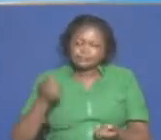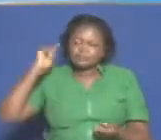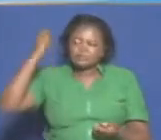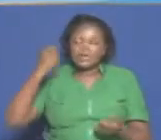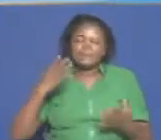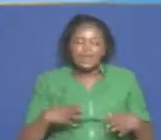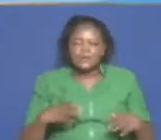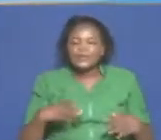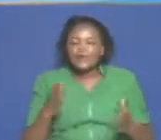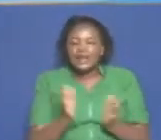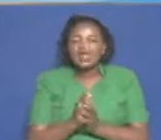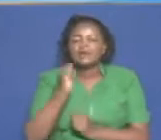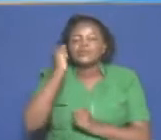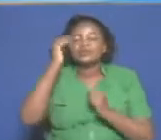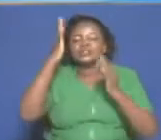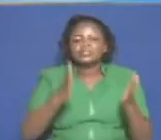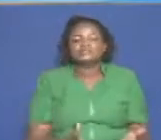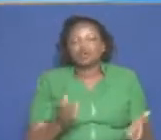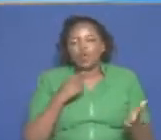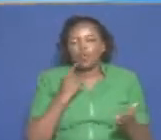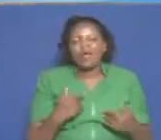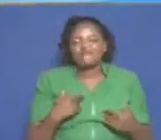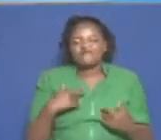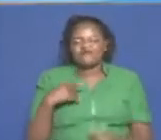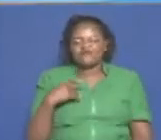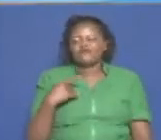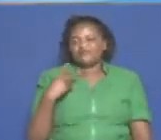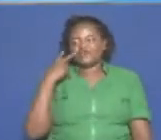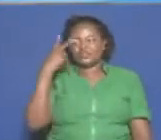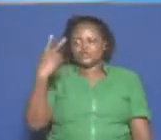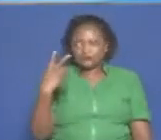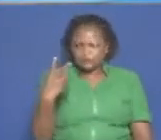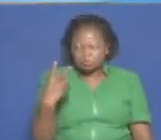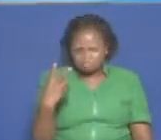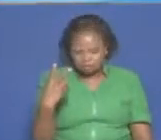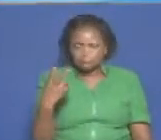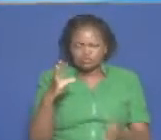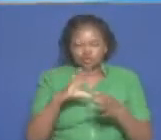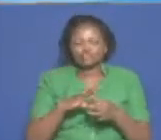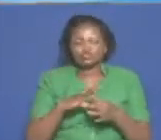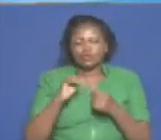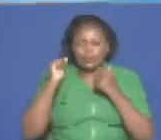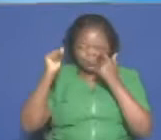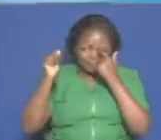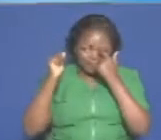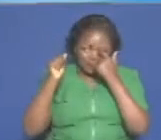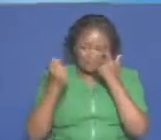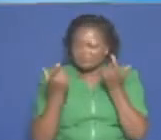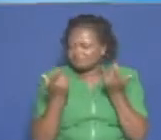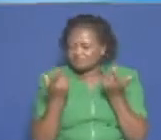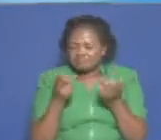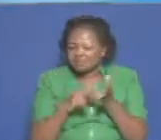wale wanasiasa ambao wako na maono ya kuhakikisha kwamba wanaingia katika ulingo wa kisiasa, isiwe ni jambo